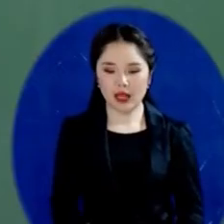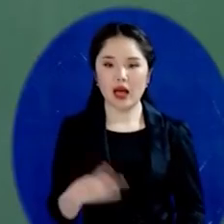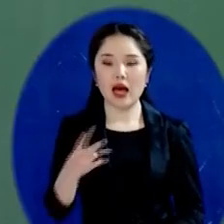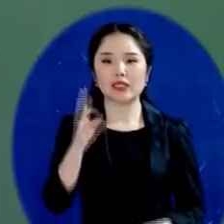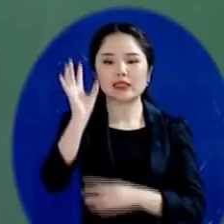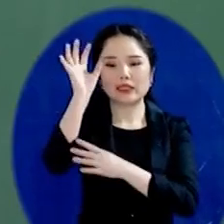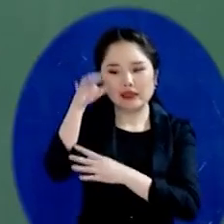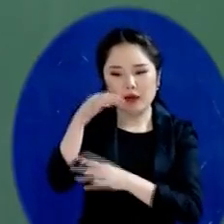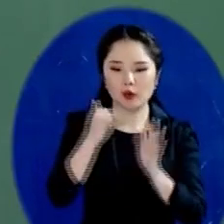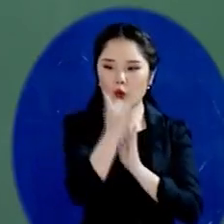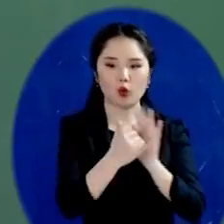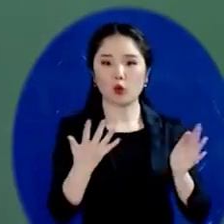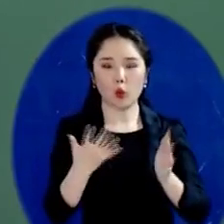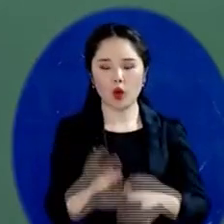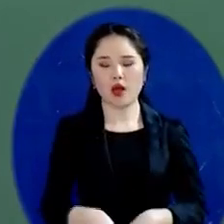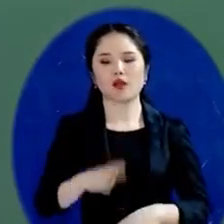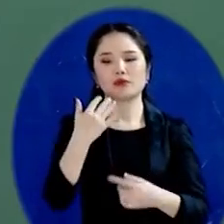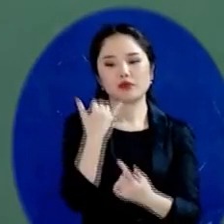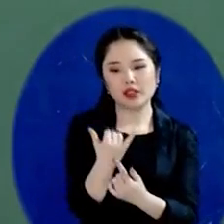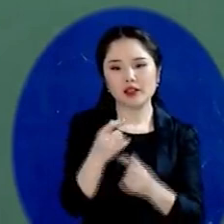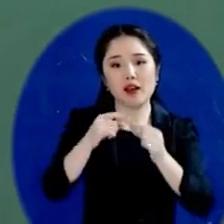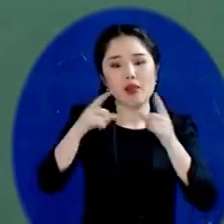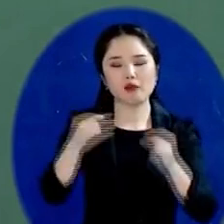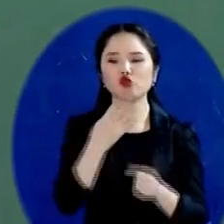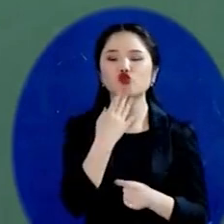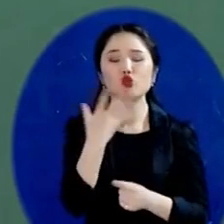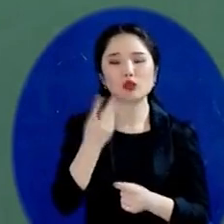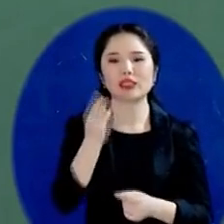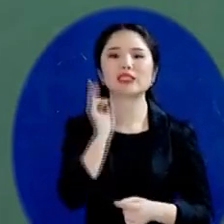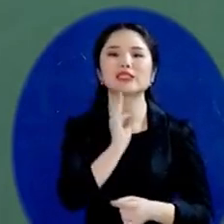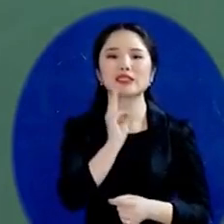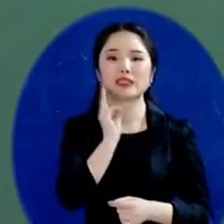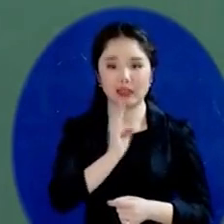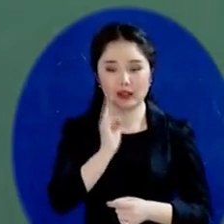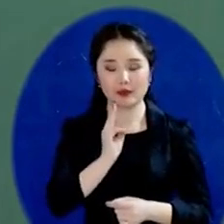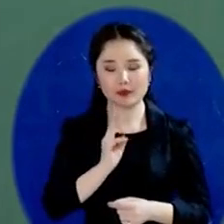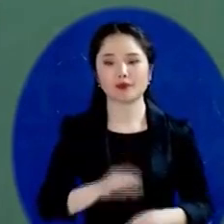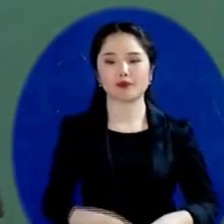Намрын улиралд цэцэг навч шаарлагдаг.